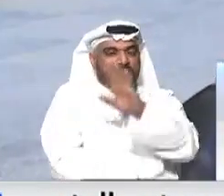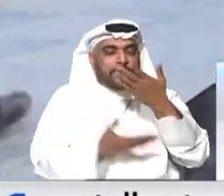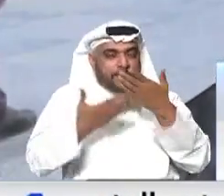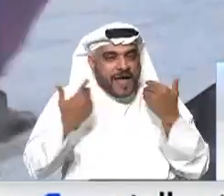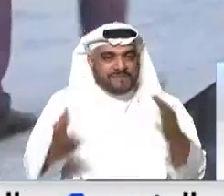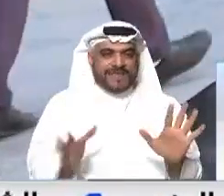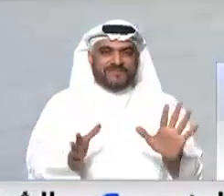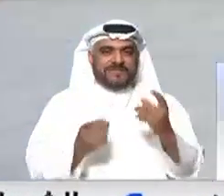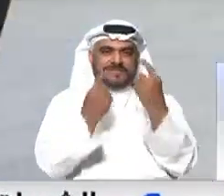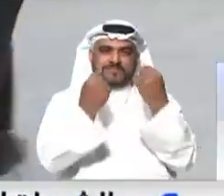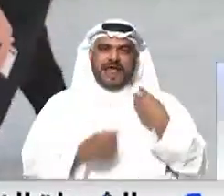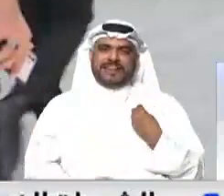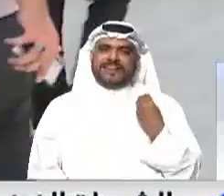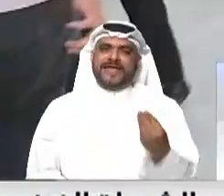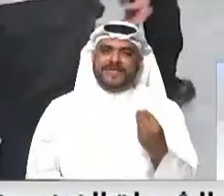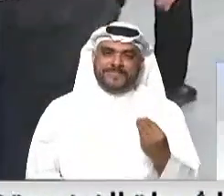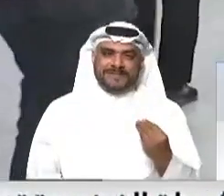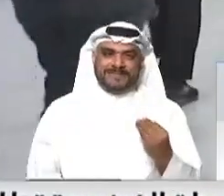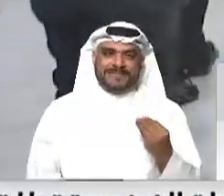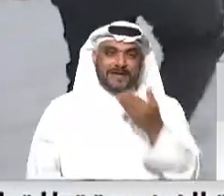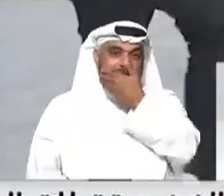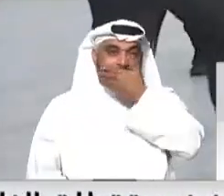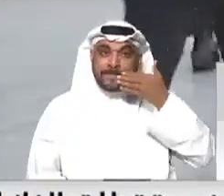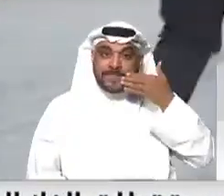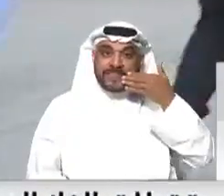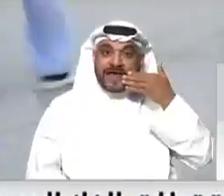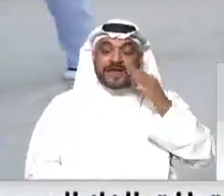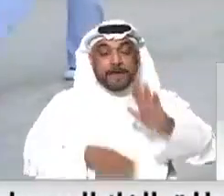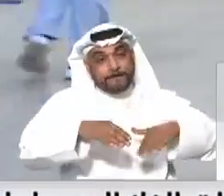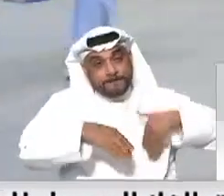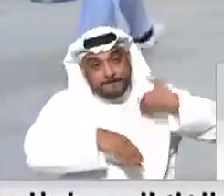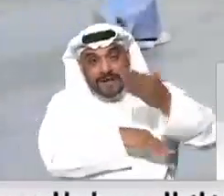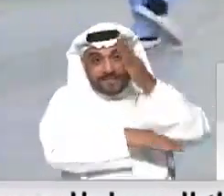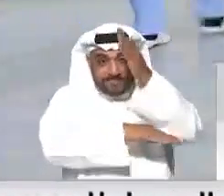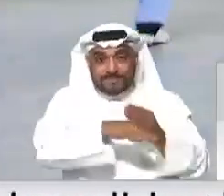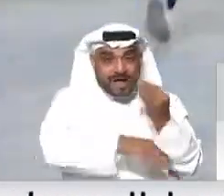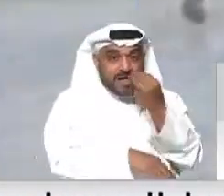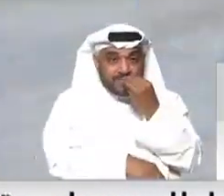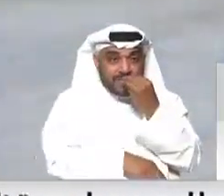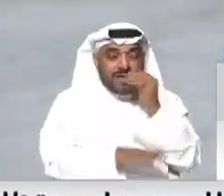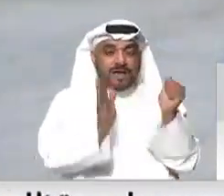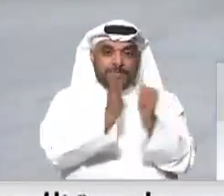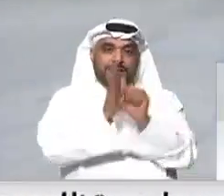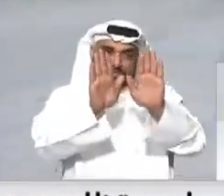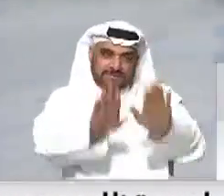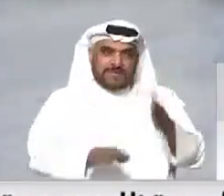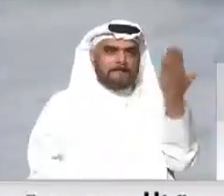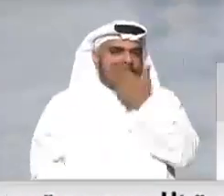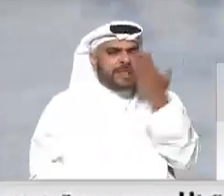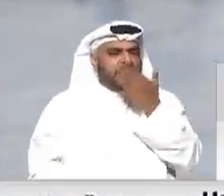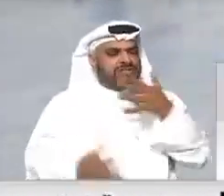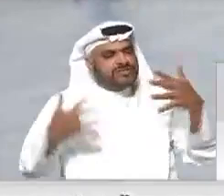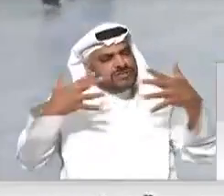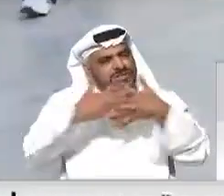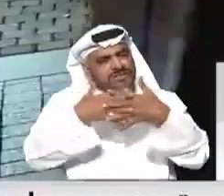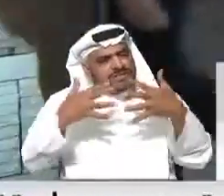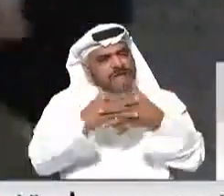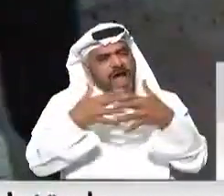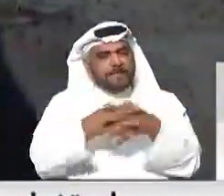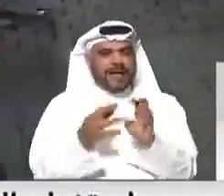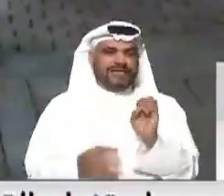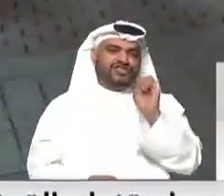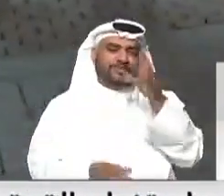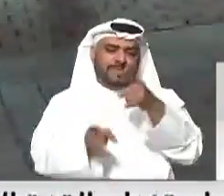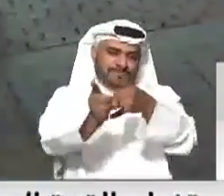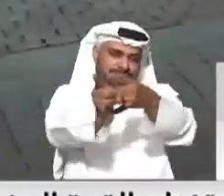والأمور طيبة. يعني في رمضان وقتنا قبل الفطور ما نطلع بالبيت صراحة، متعودين المدارس زحمة جدا الصبح.